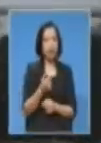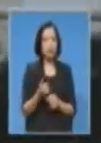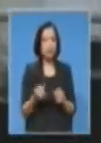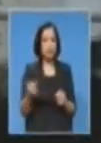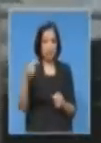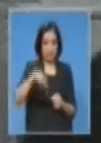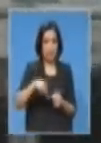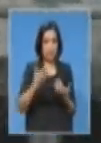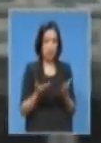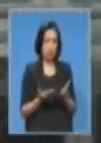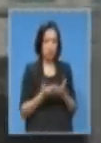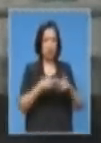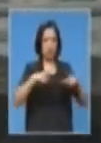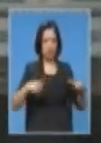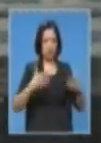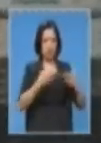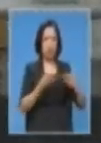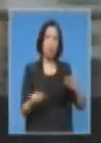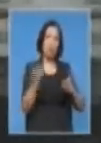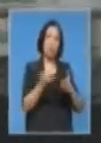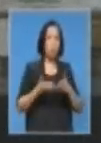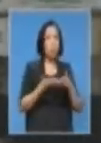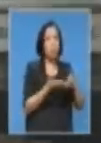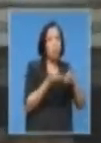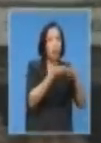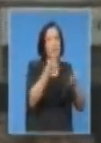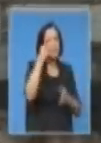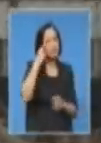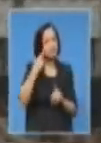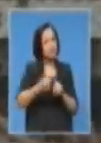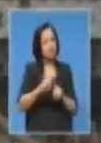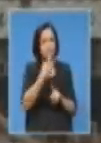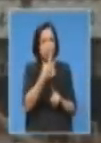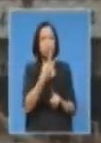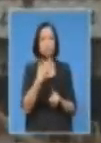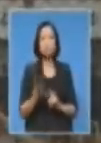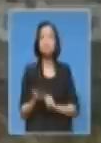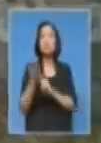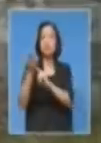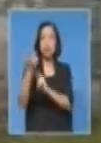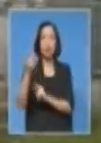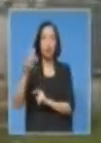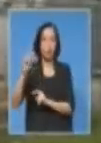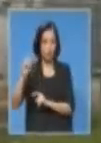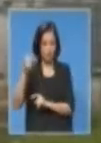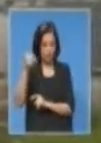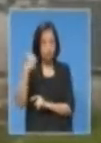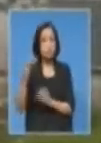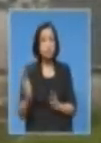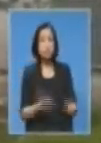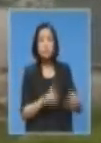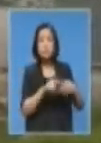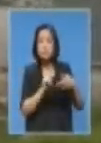งที่อยู่ในระหว่างการที่จะนำเสนอคณะรัฐมนตรีคิดคาดว่าภายใน1หรือ2เดือนนี้ก็คงจะนำเสนอได้นะครับอันที่2ก็เป็นในเรื่อง